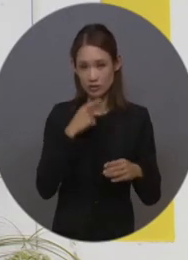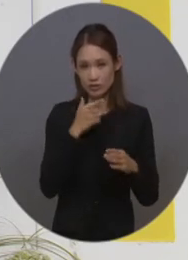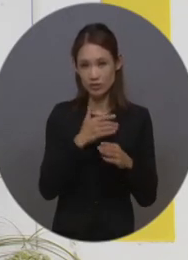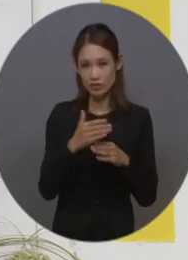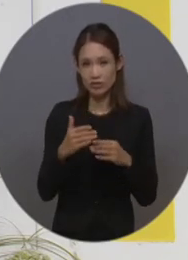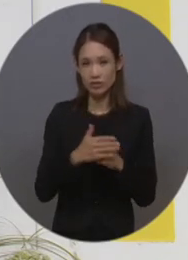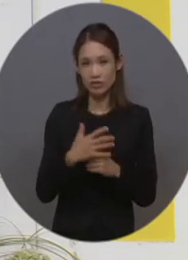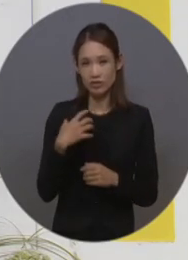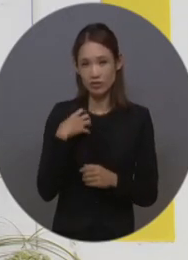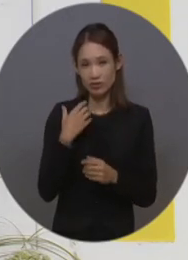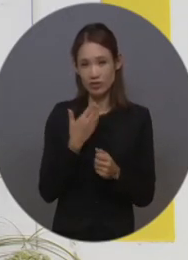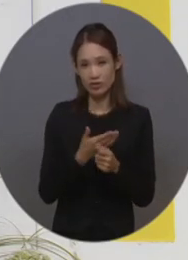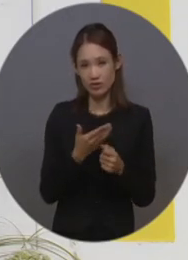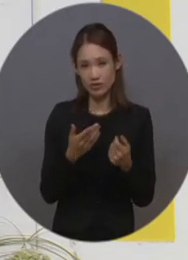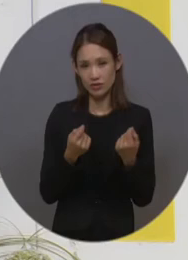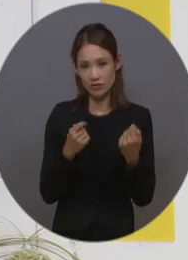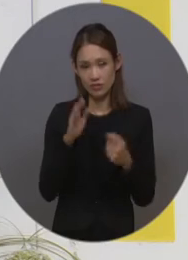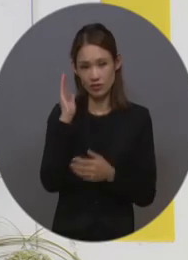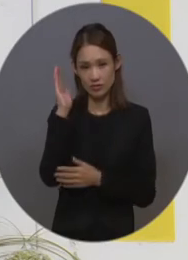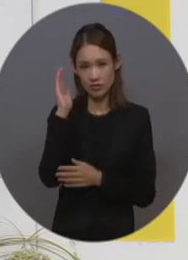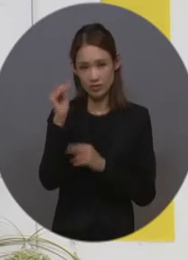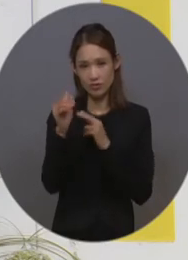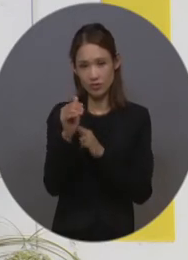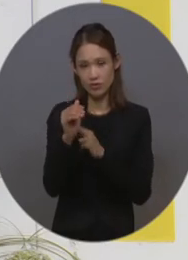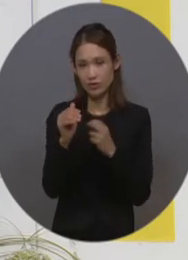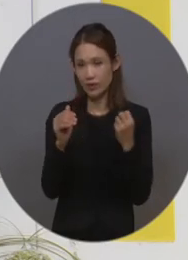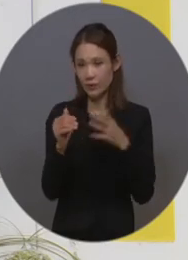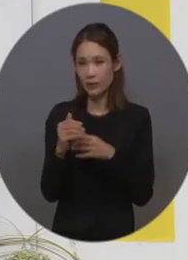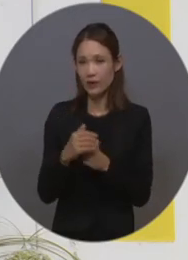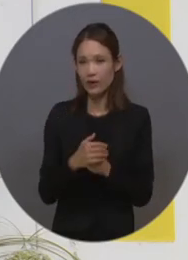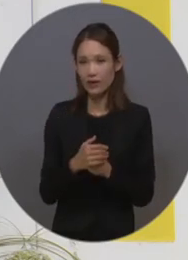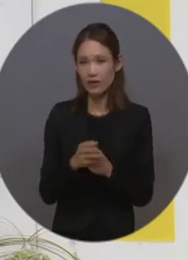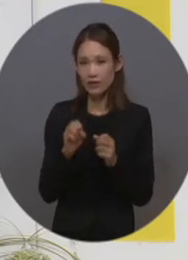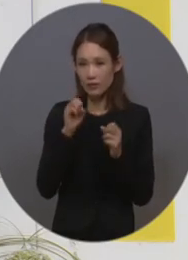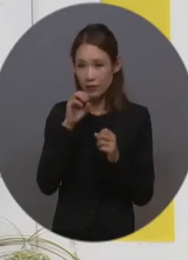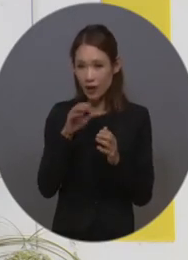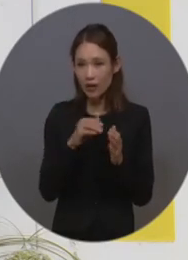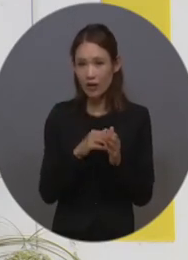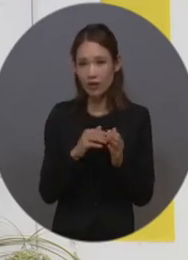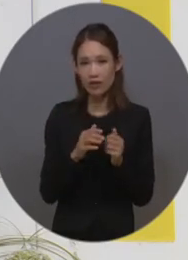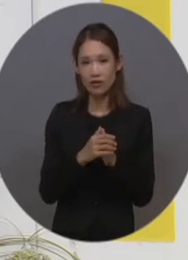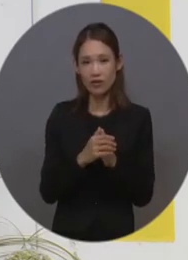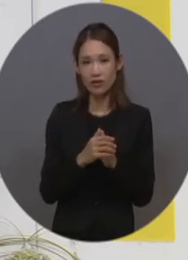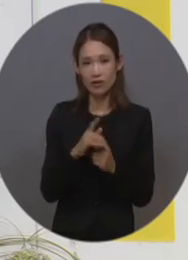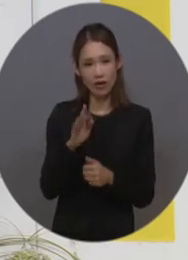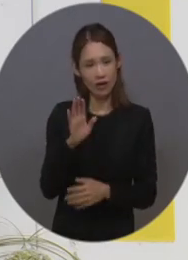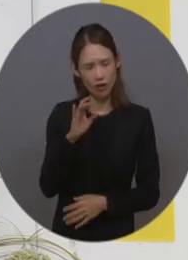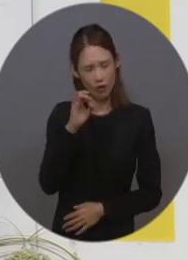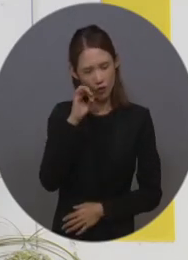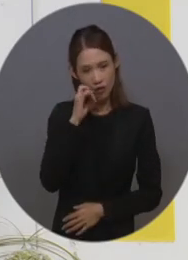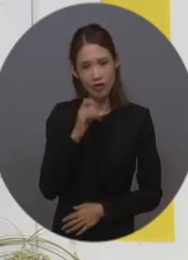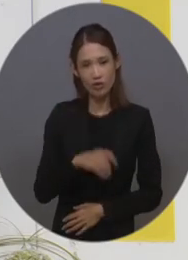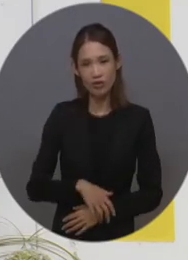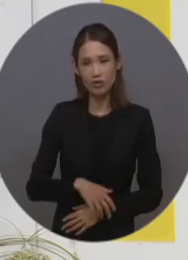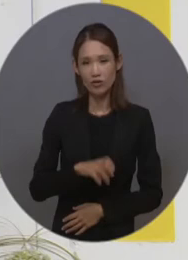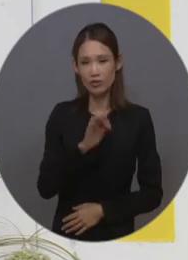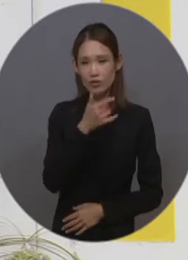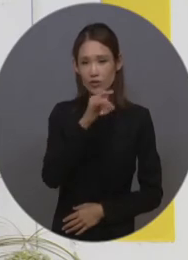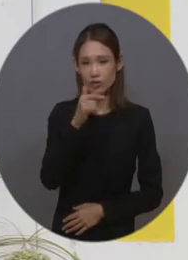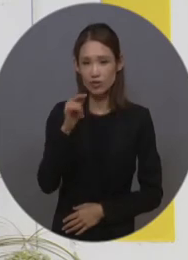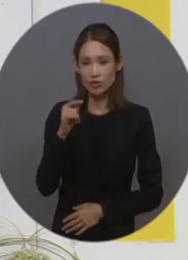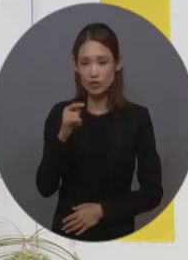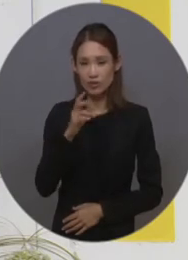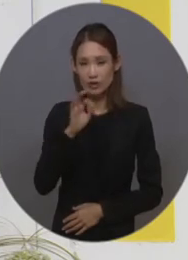통일을 하는데 제가 뭘 해야 되겠습니다 이렇게 얘기하니까 네. 그 교장 선생이 아 그거는 어렵다는 거예요. 문과에서